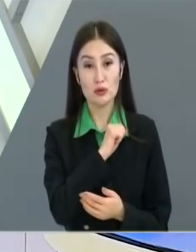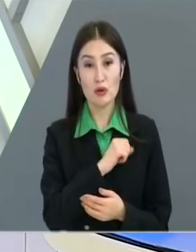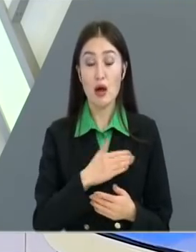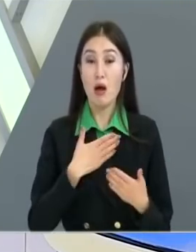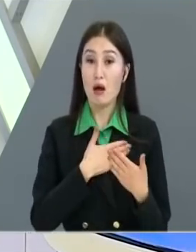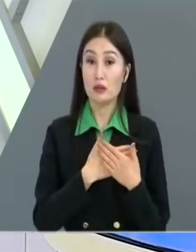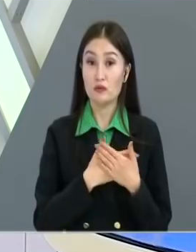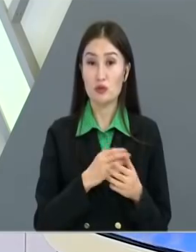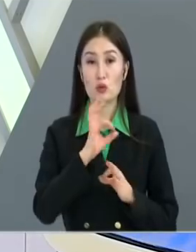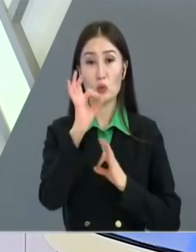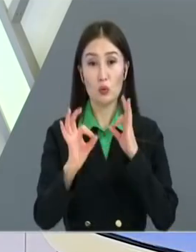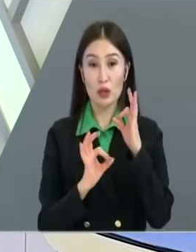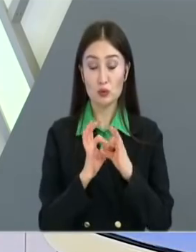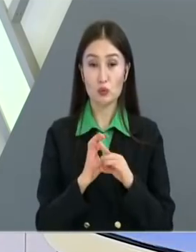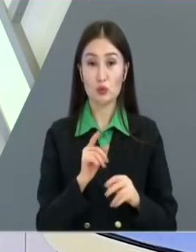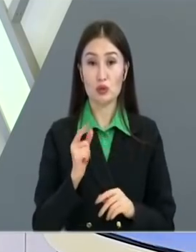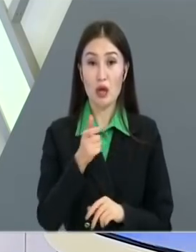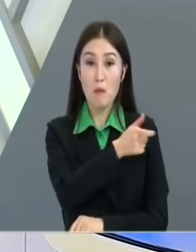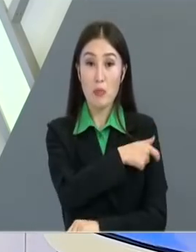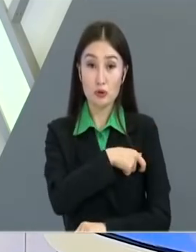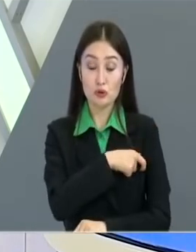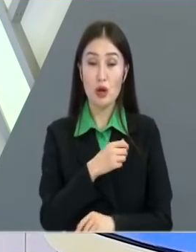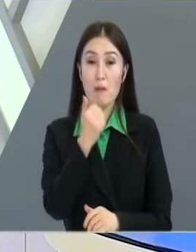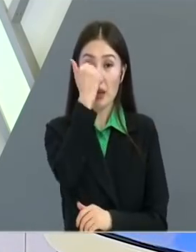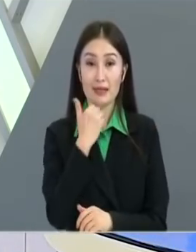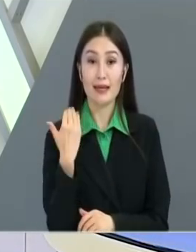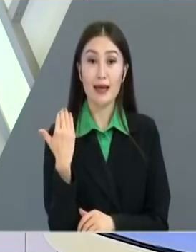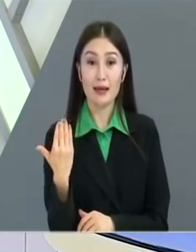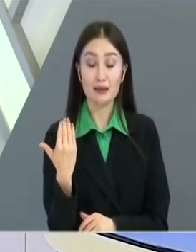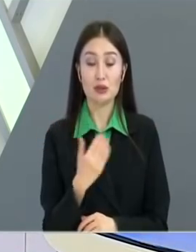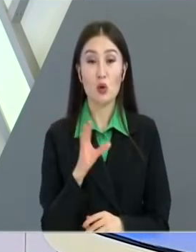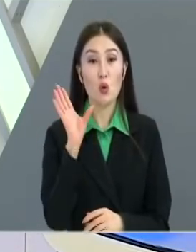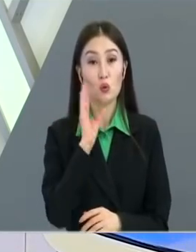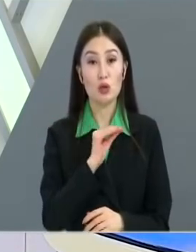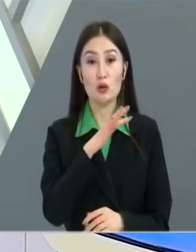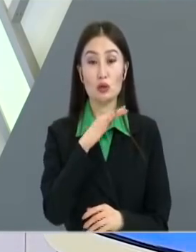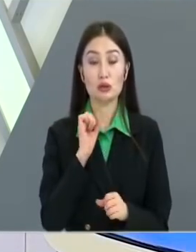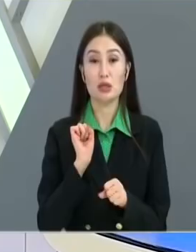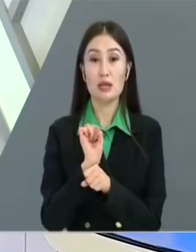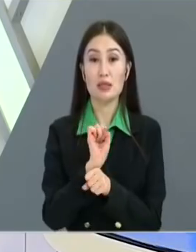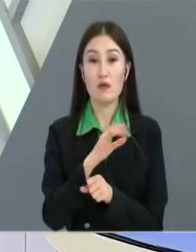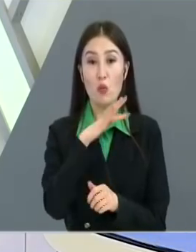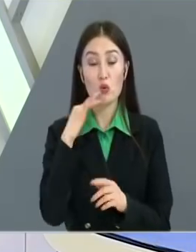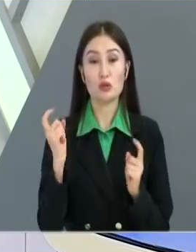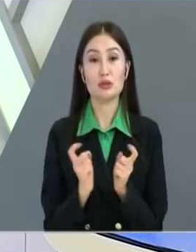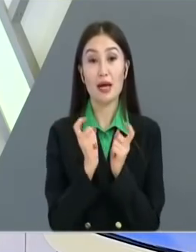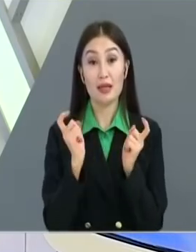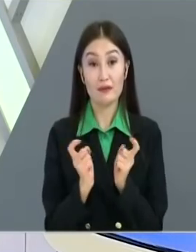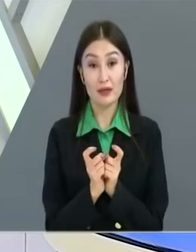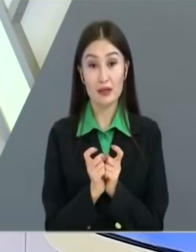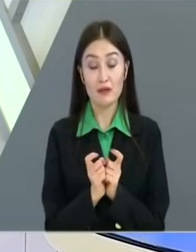Добровольцы круглосуточно патрулируют город. Благодаря их усилиям удалось погасить множество конфликтов и